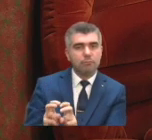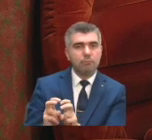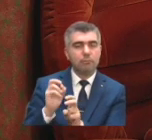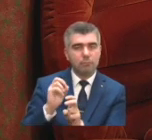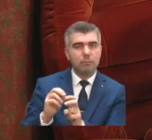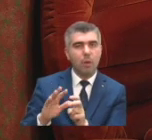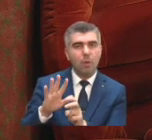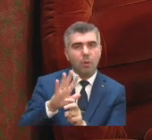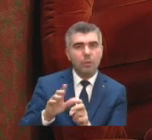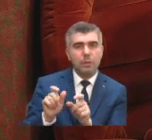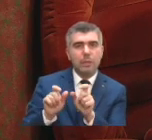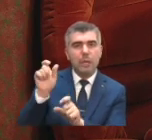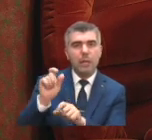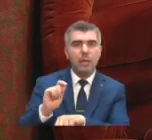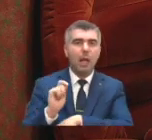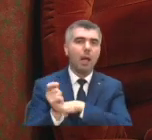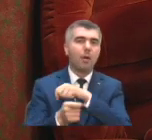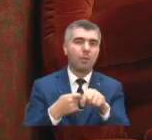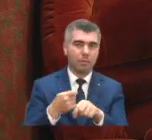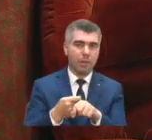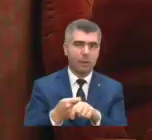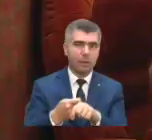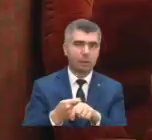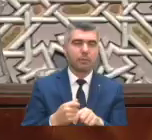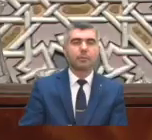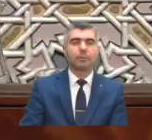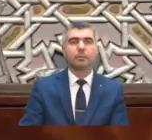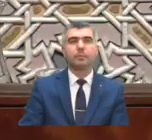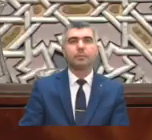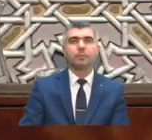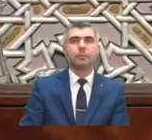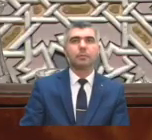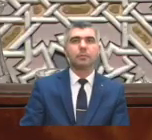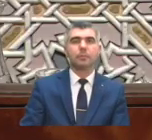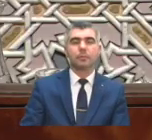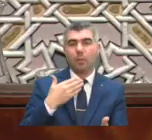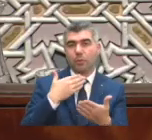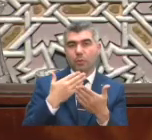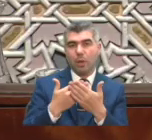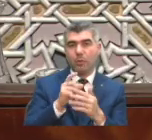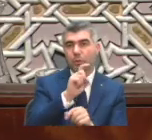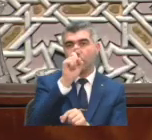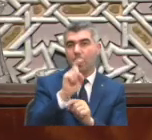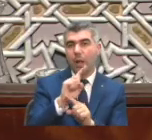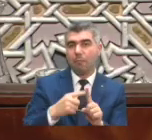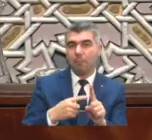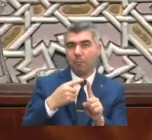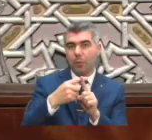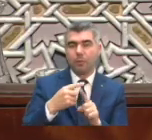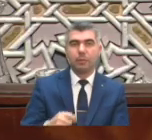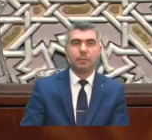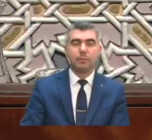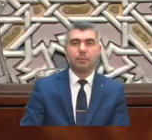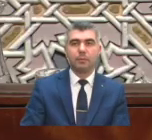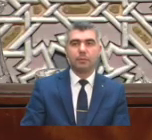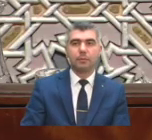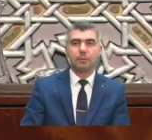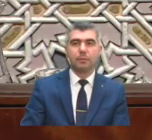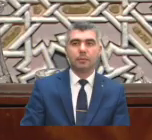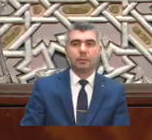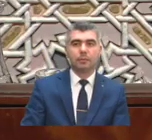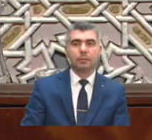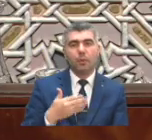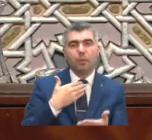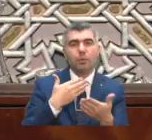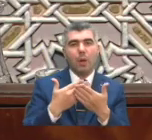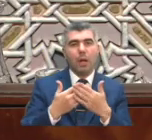على المواطنين في العالم القروي. شكرا سيد الوزير. تعقيب سيد النائب المحترم. شكرا